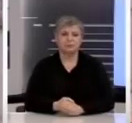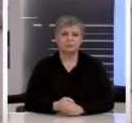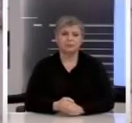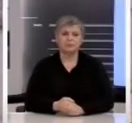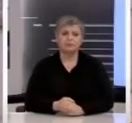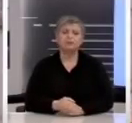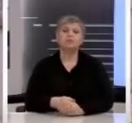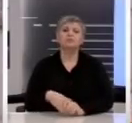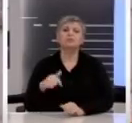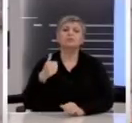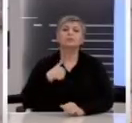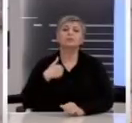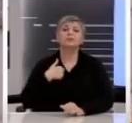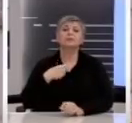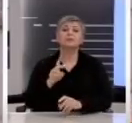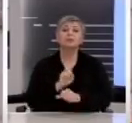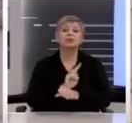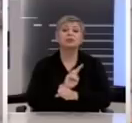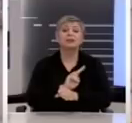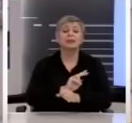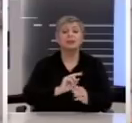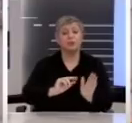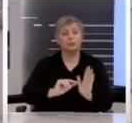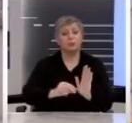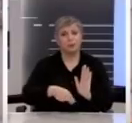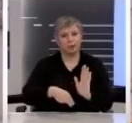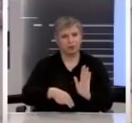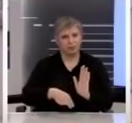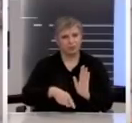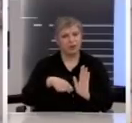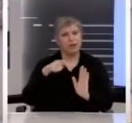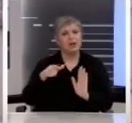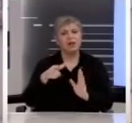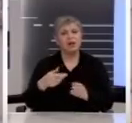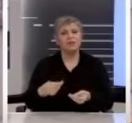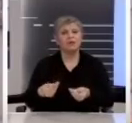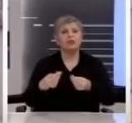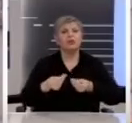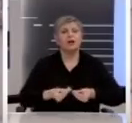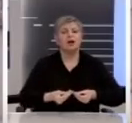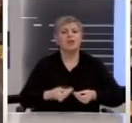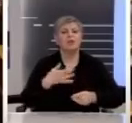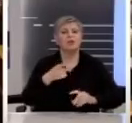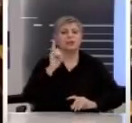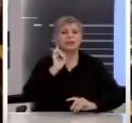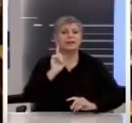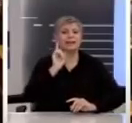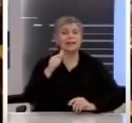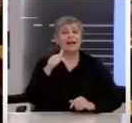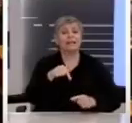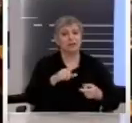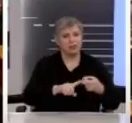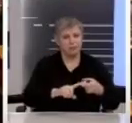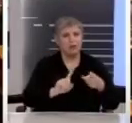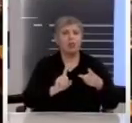Προφανώς μονογράφω το έγγραφο το οποίο κατατέθηκε από την κυρία Γεννηματά με υπογραφές της κυρίας Γεννηματά και του